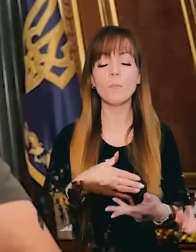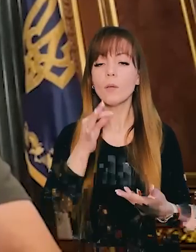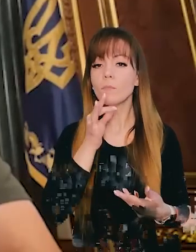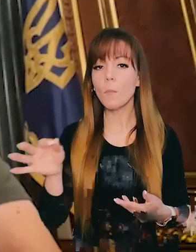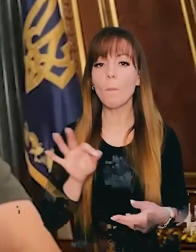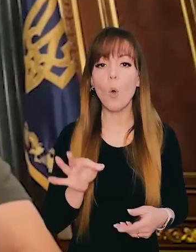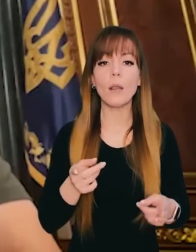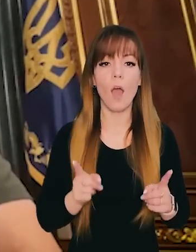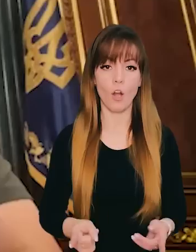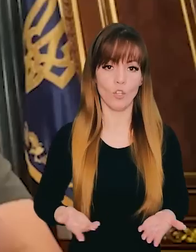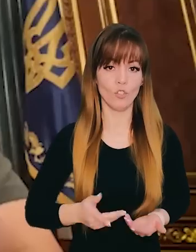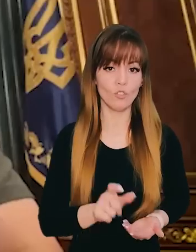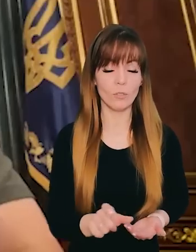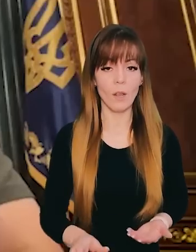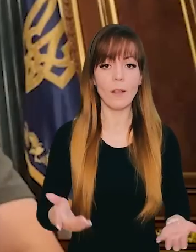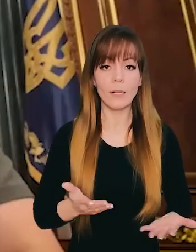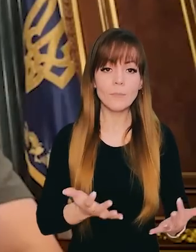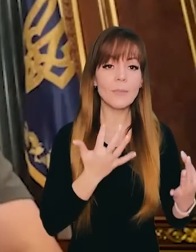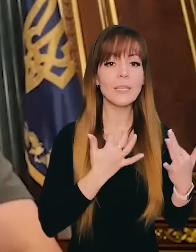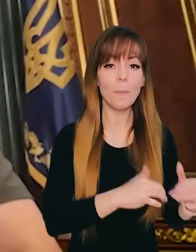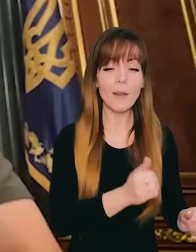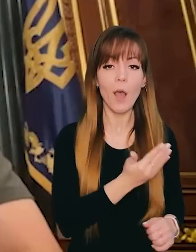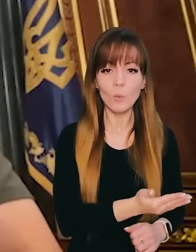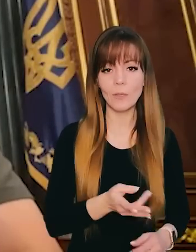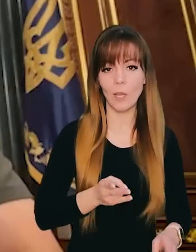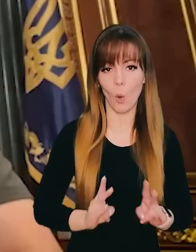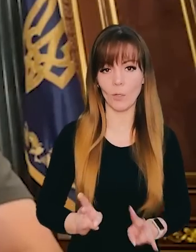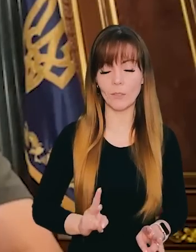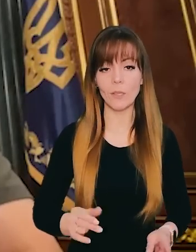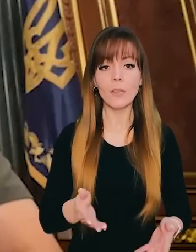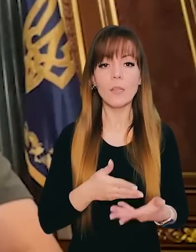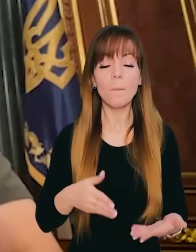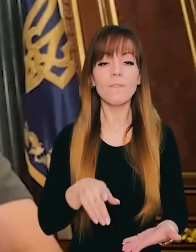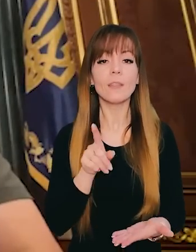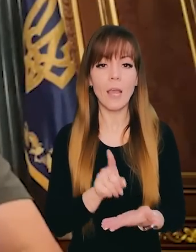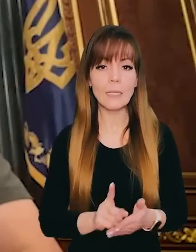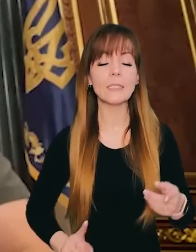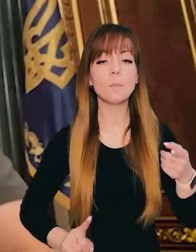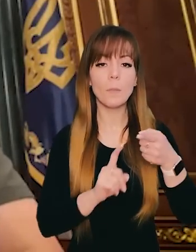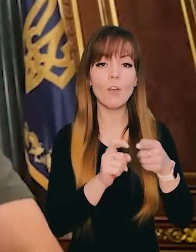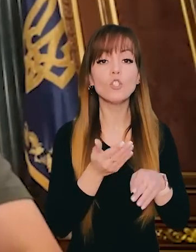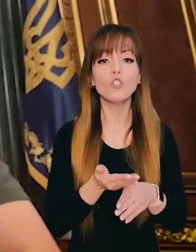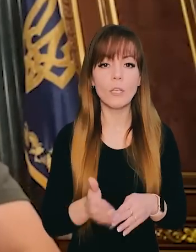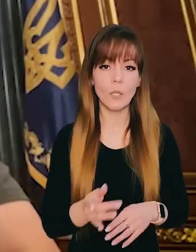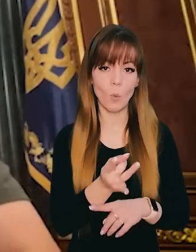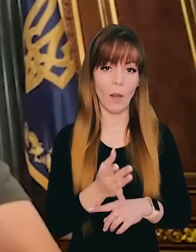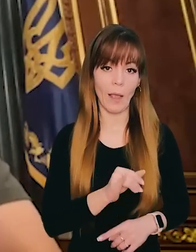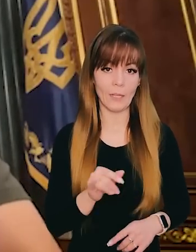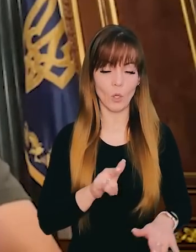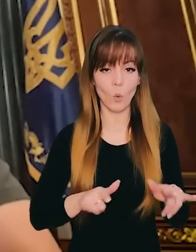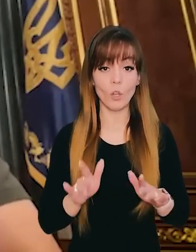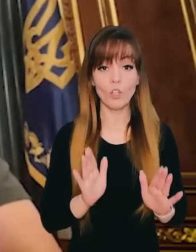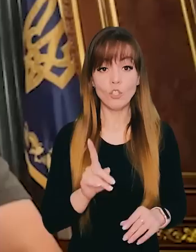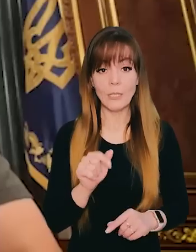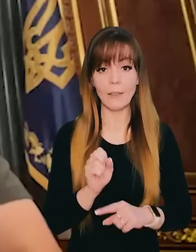оборони Ми кажемо про реальне життя які забирають терорист нам вдається збивати частину